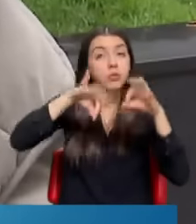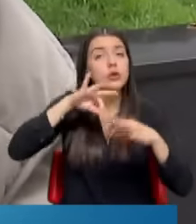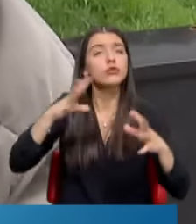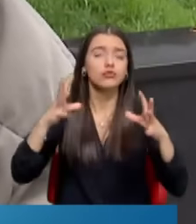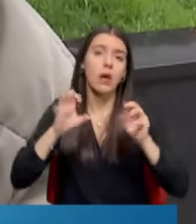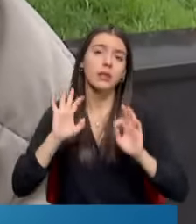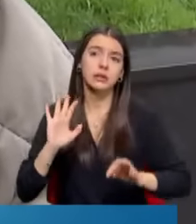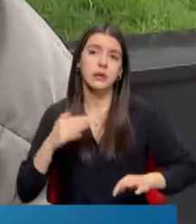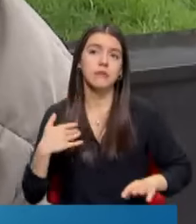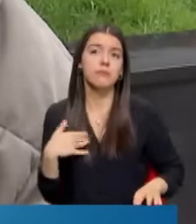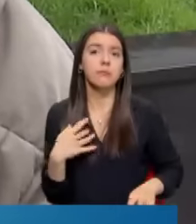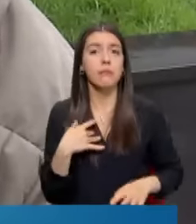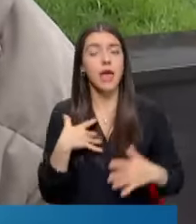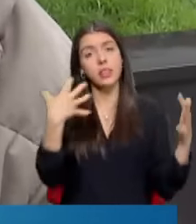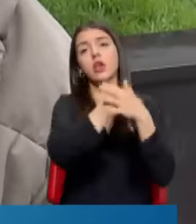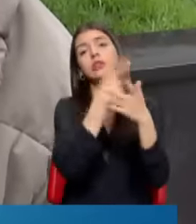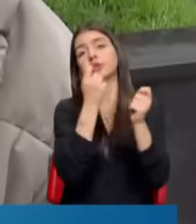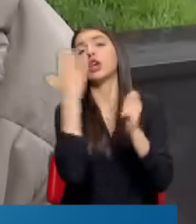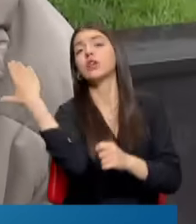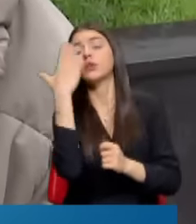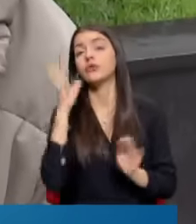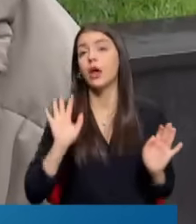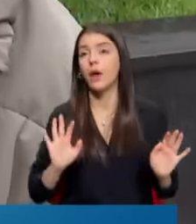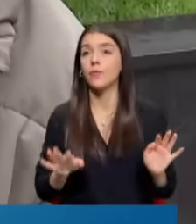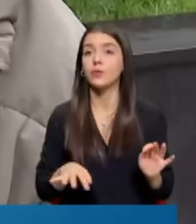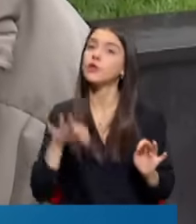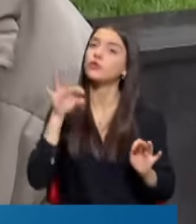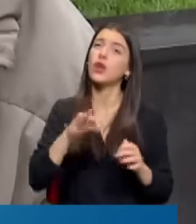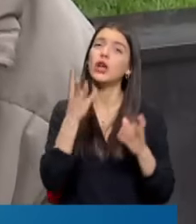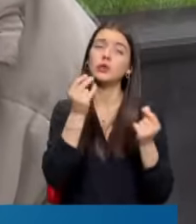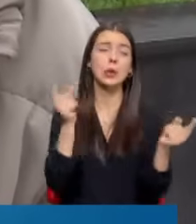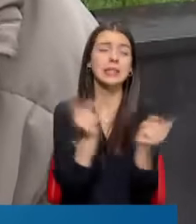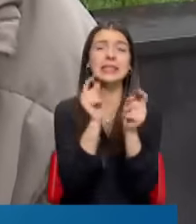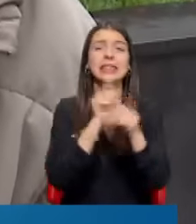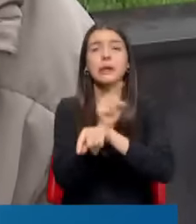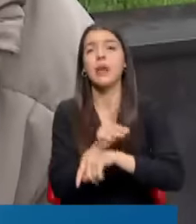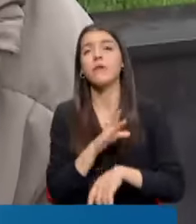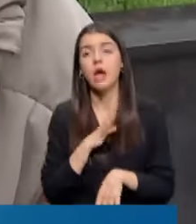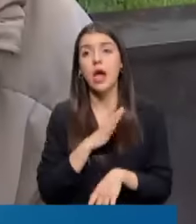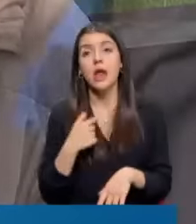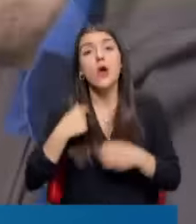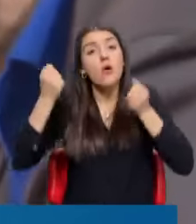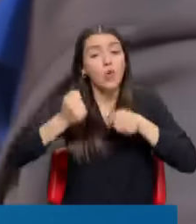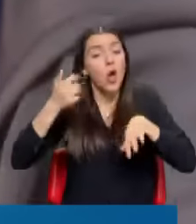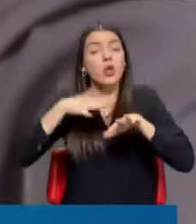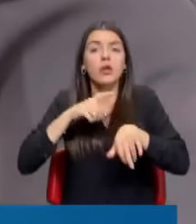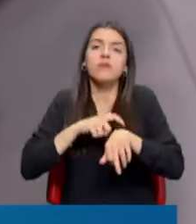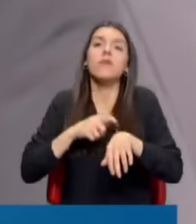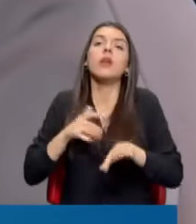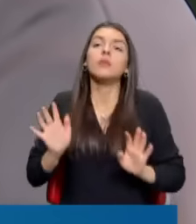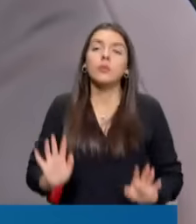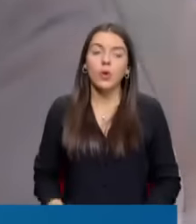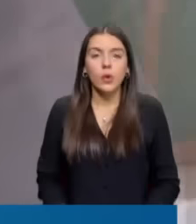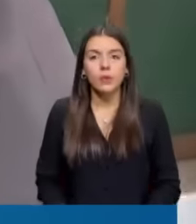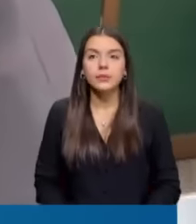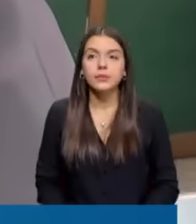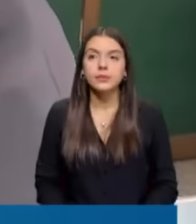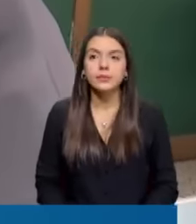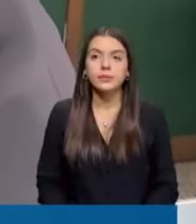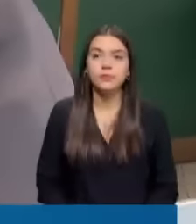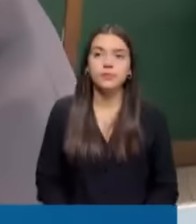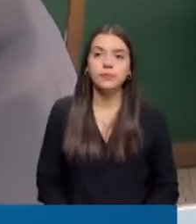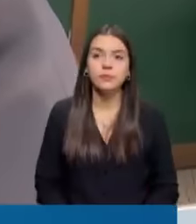cumartesi. Mesela ben akşam işe gideceğim. Şu anda çok kısıtlı bir vaktim var. Boykota vaktim yok şu anda. Ne valla haberim yok bunda. Senin